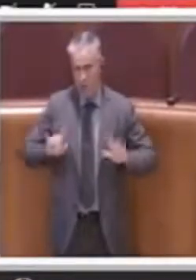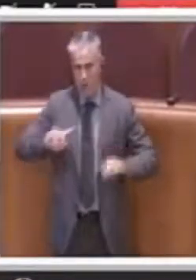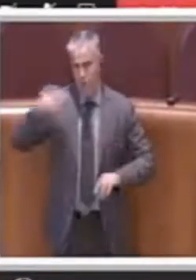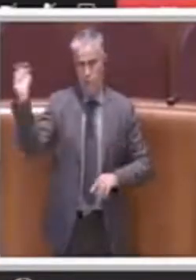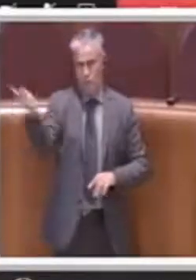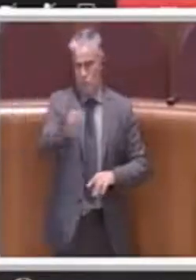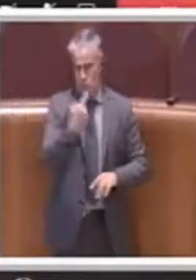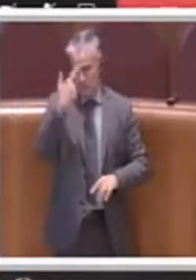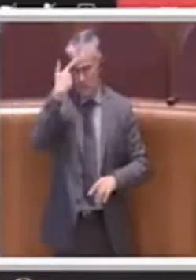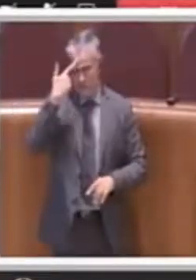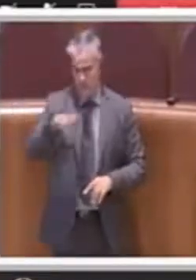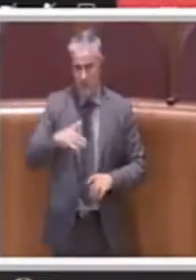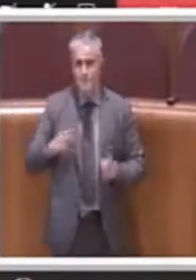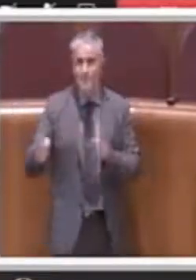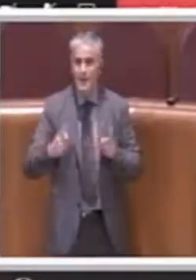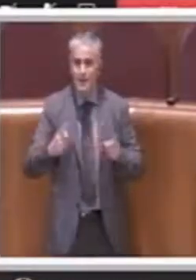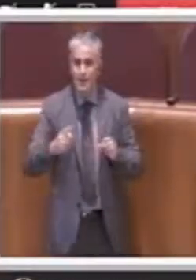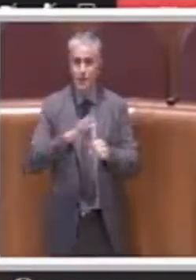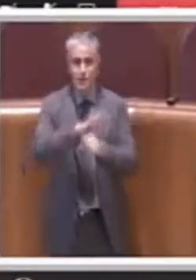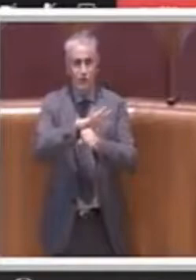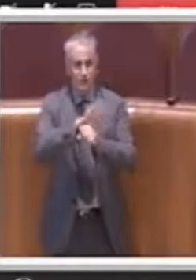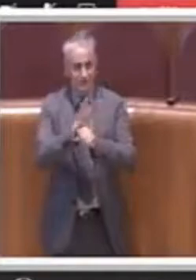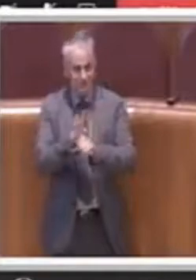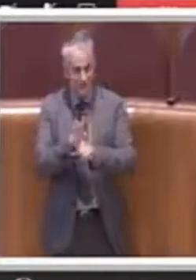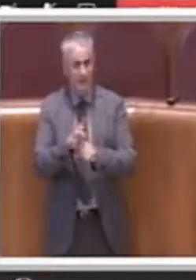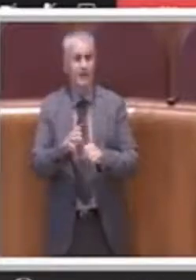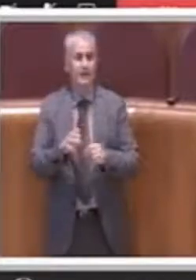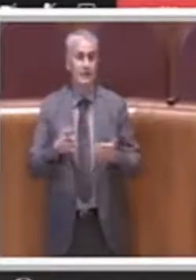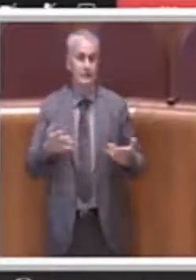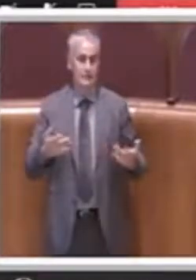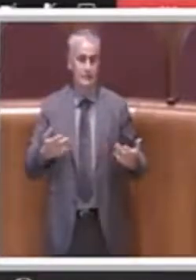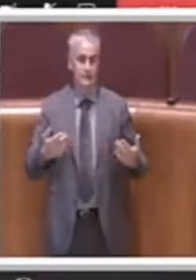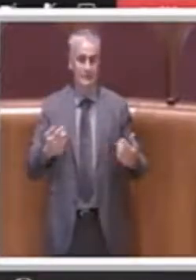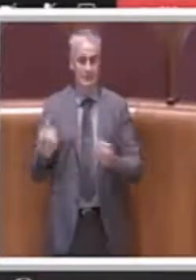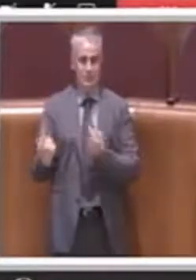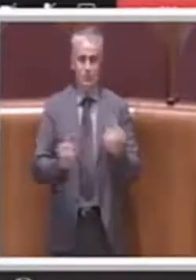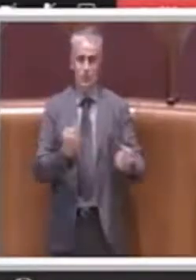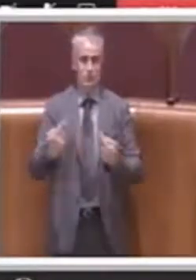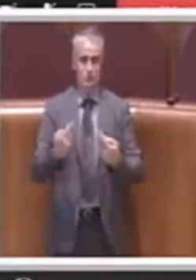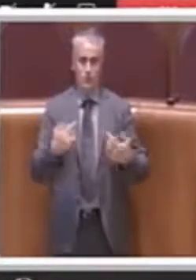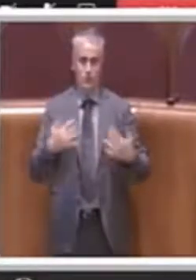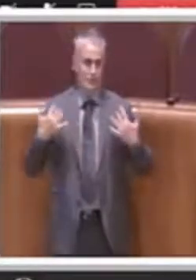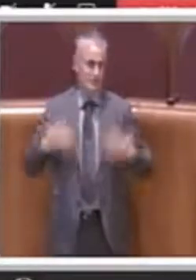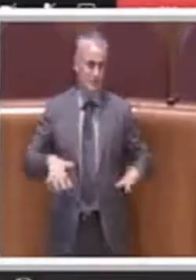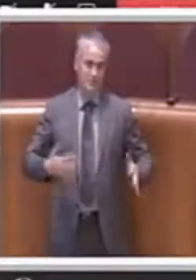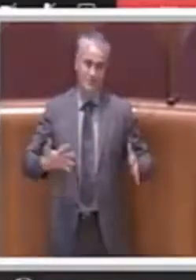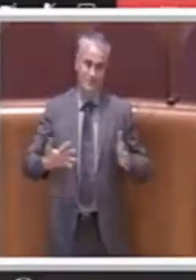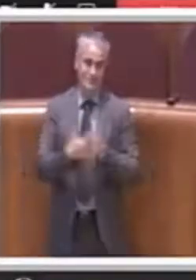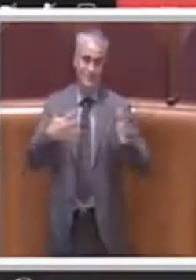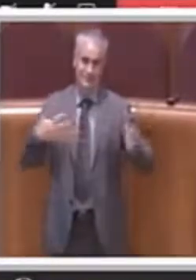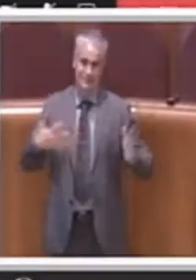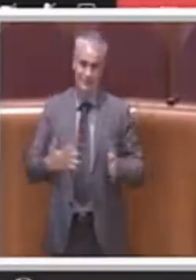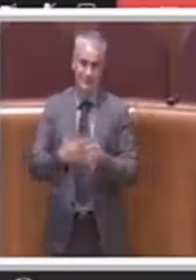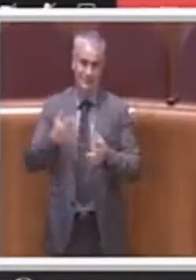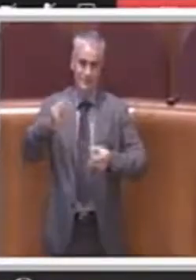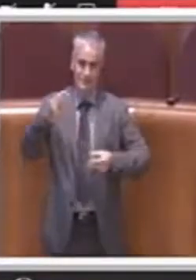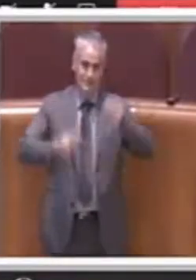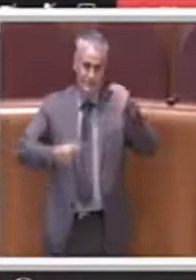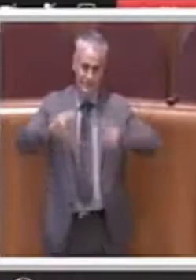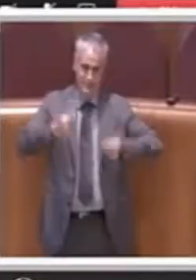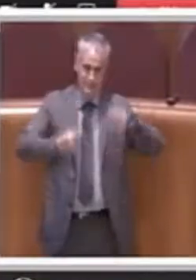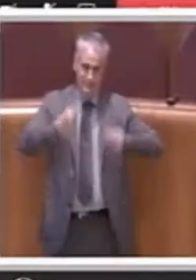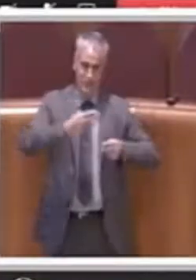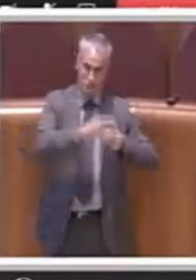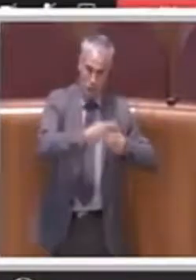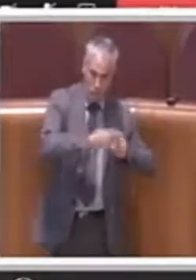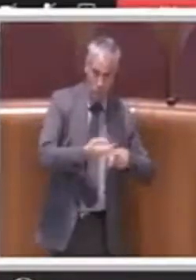tutti che questa situazione del Covid-19 è stata una situazione che ci ha messo a dura prova i conti capitolini, ha messo a dura prova